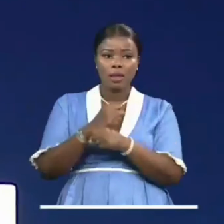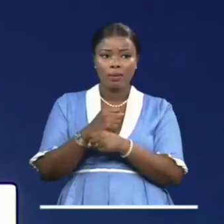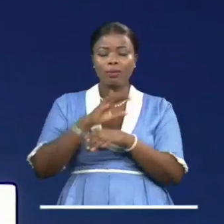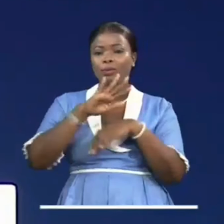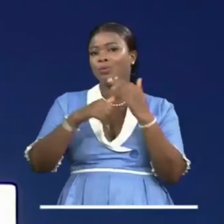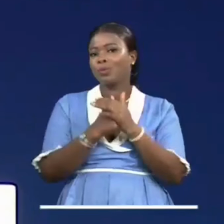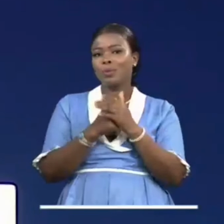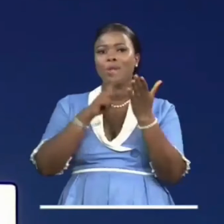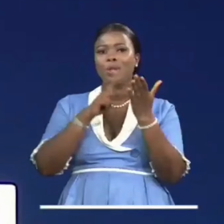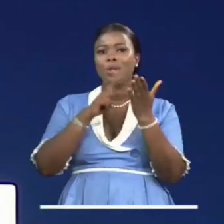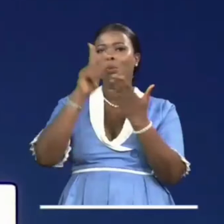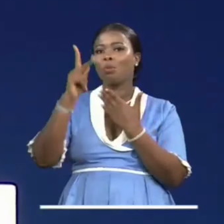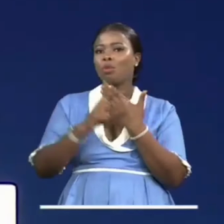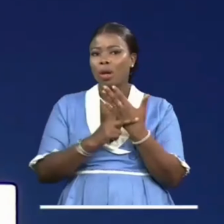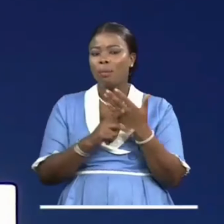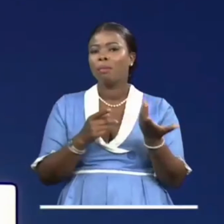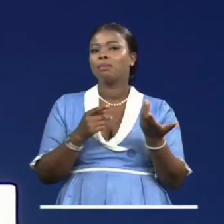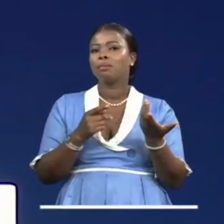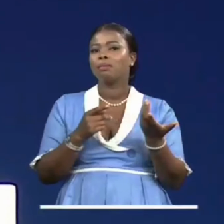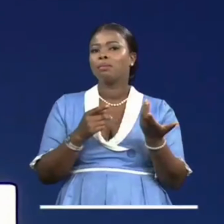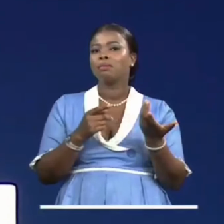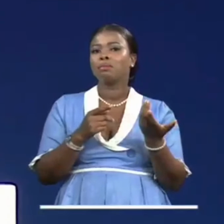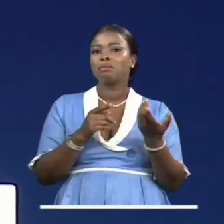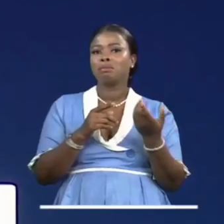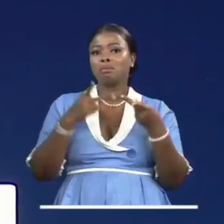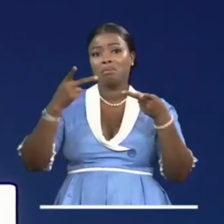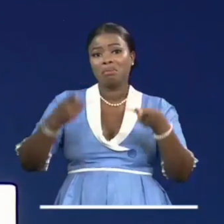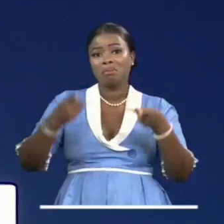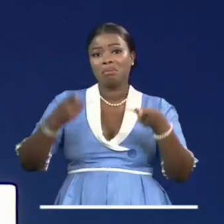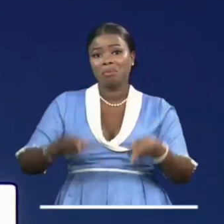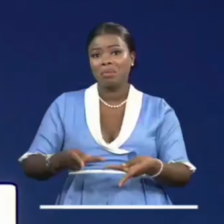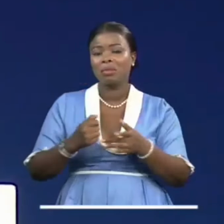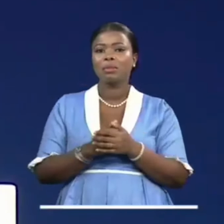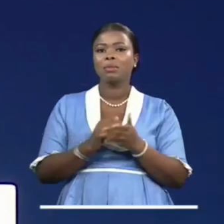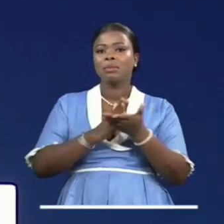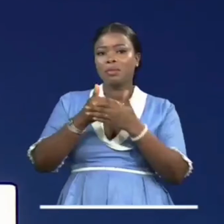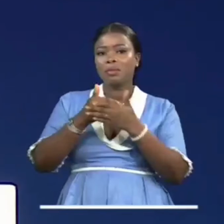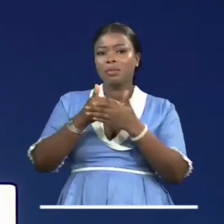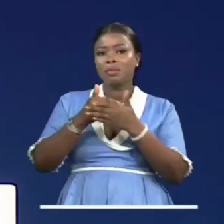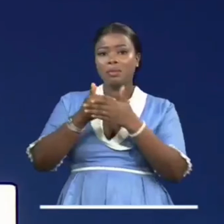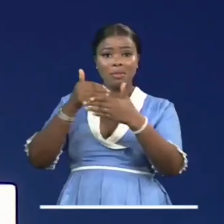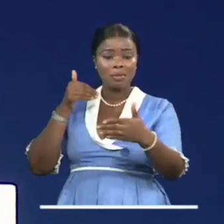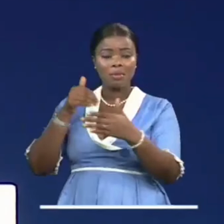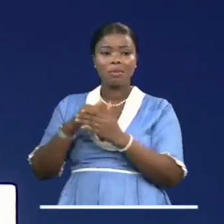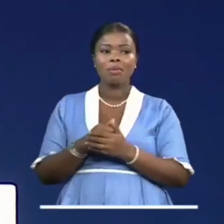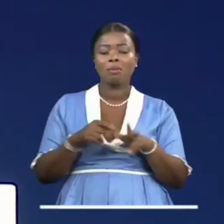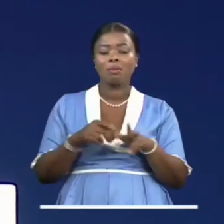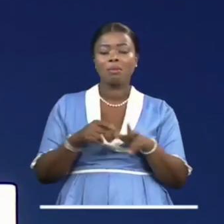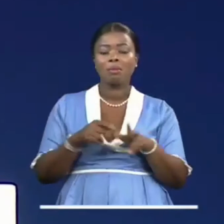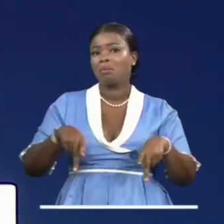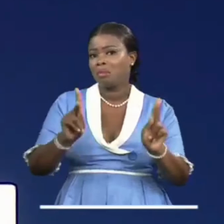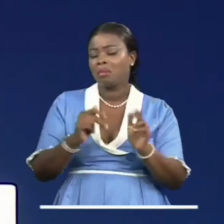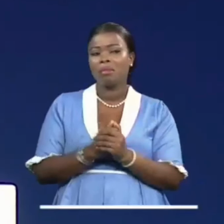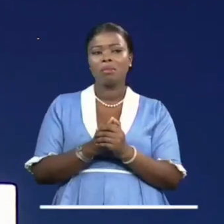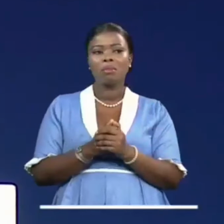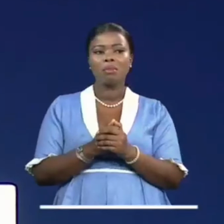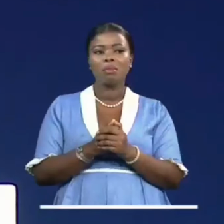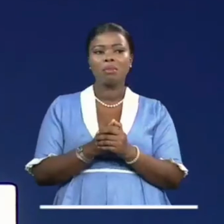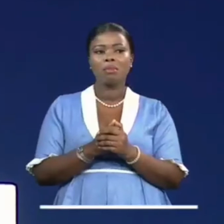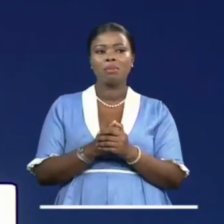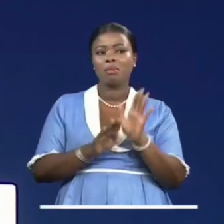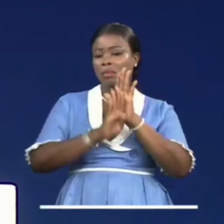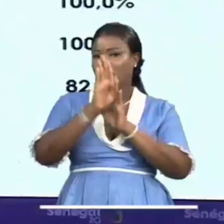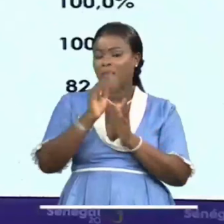été fixés ici et présentés bien avant que je bien avant que je ne vienne permettra d'intégrer le poloton des pays à développement humain